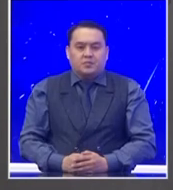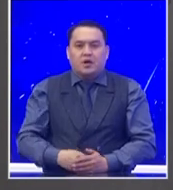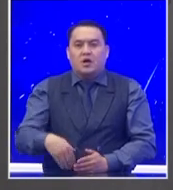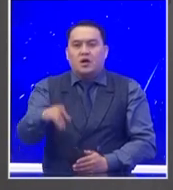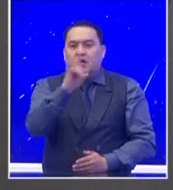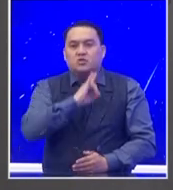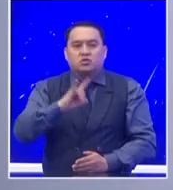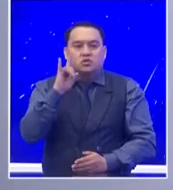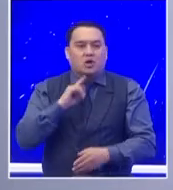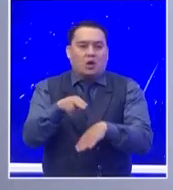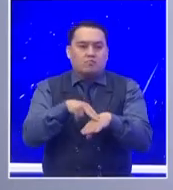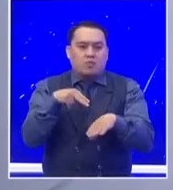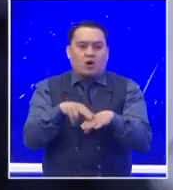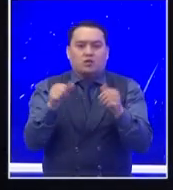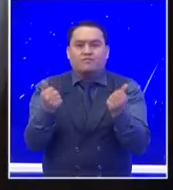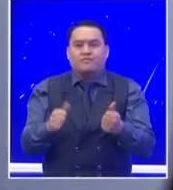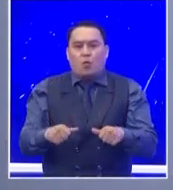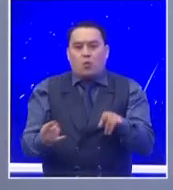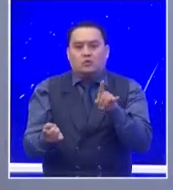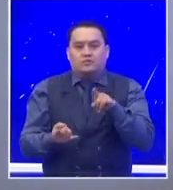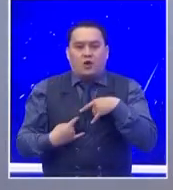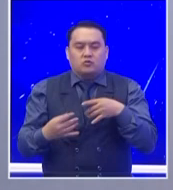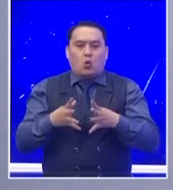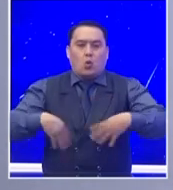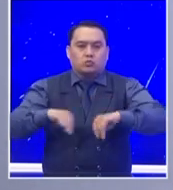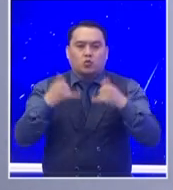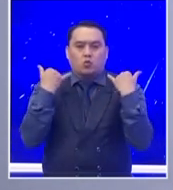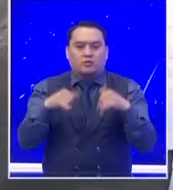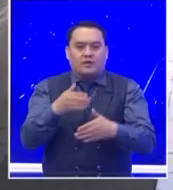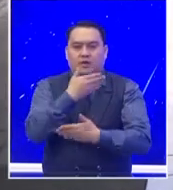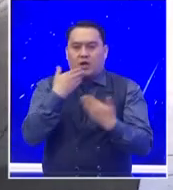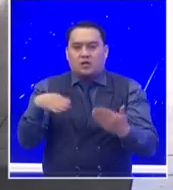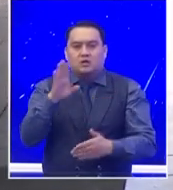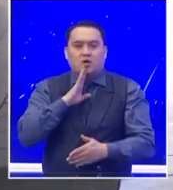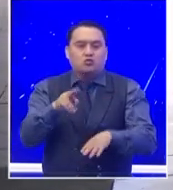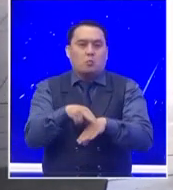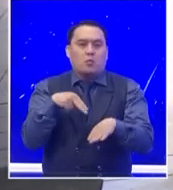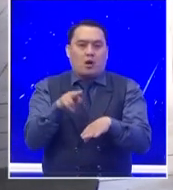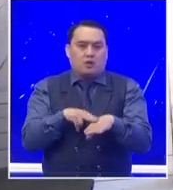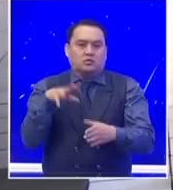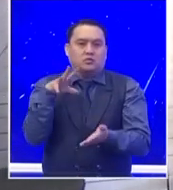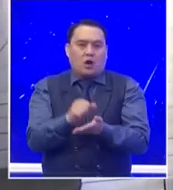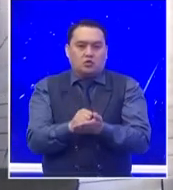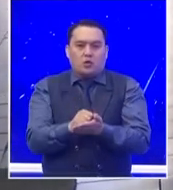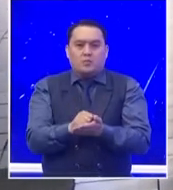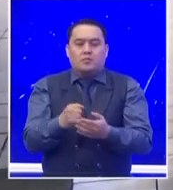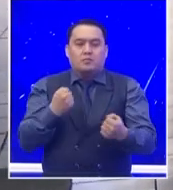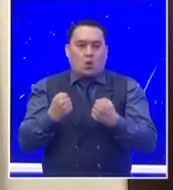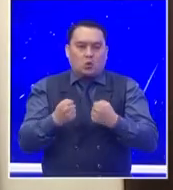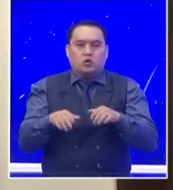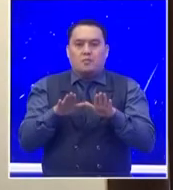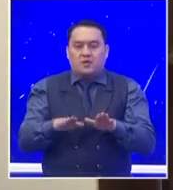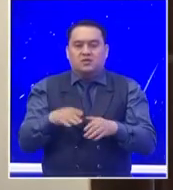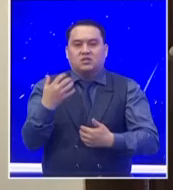Женщина в полицейской форме уже давно не удивляет современное общество. Напротив, девушки в органах полиции занимают прочное место среди